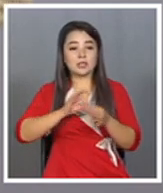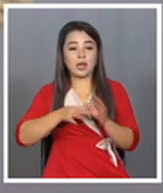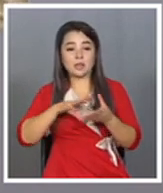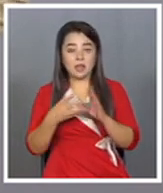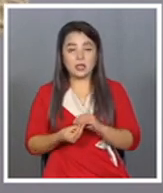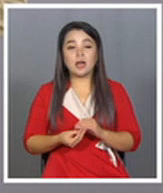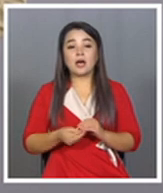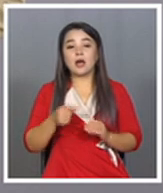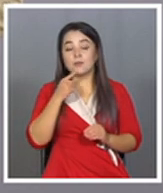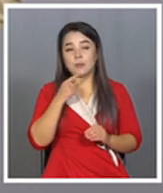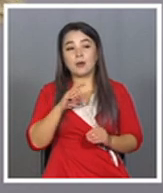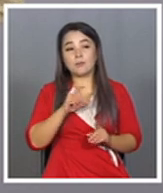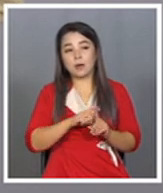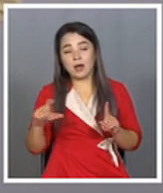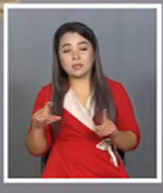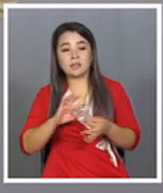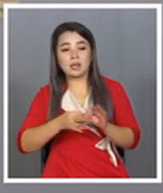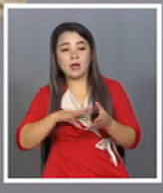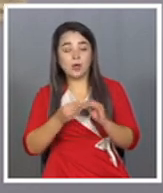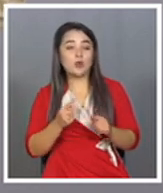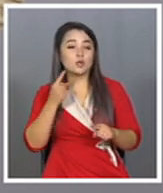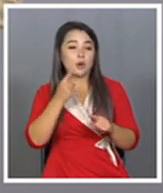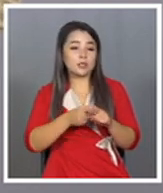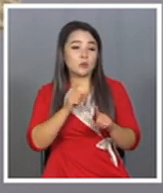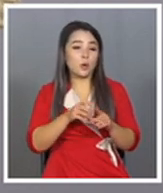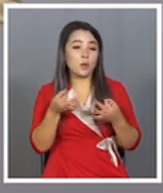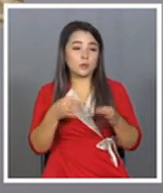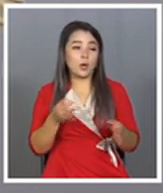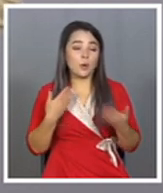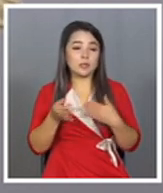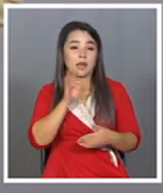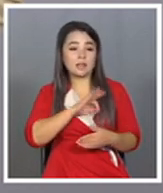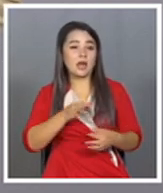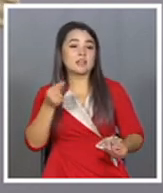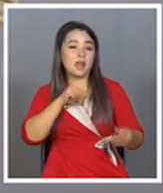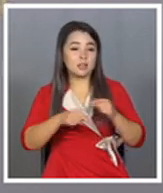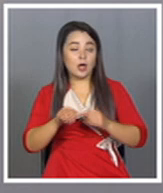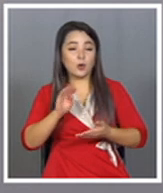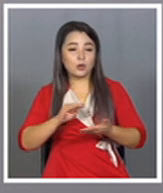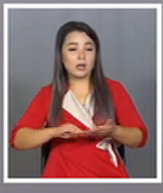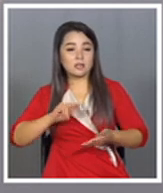және мақал-мәтелдер мен тұрақты тіркестерді еркін қолданып, диалог құрасыз.